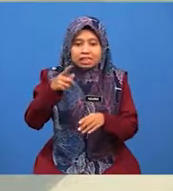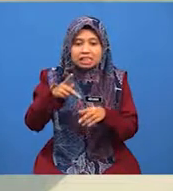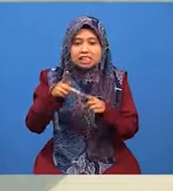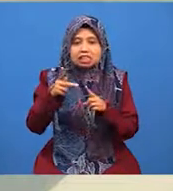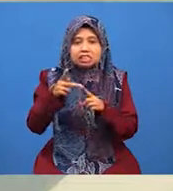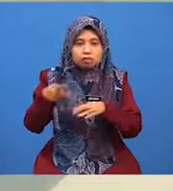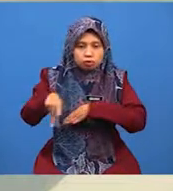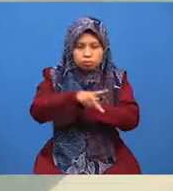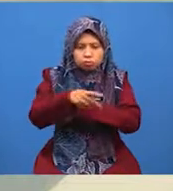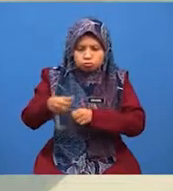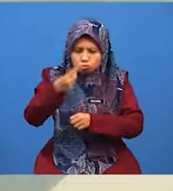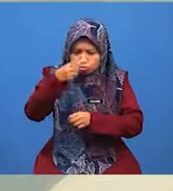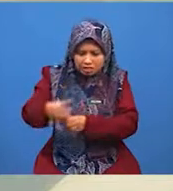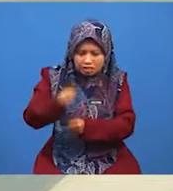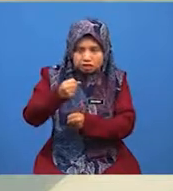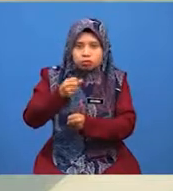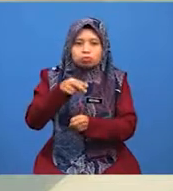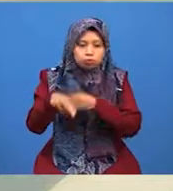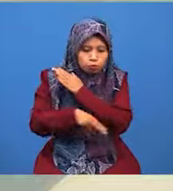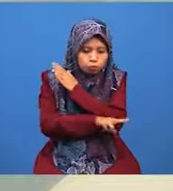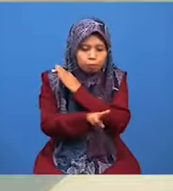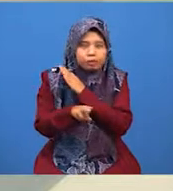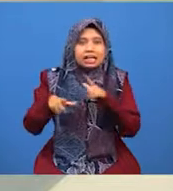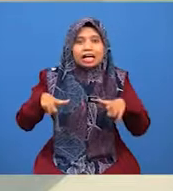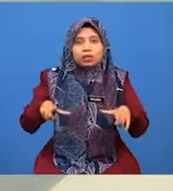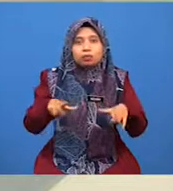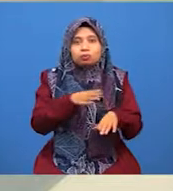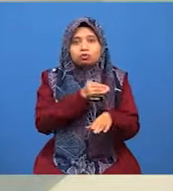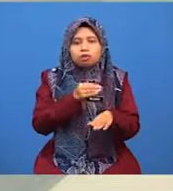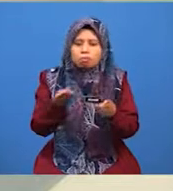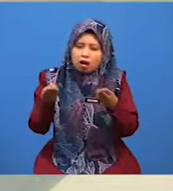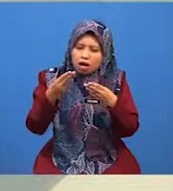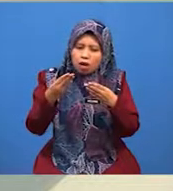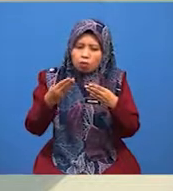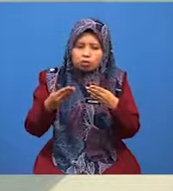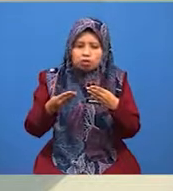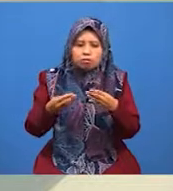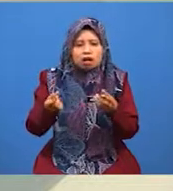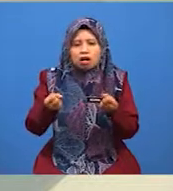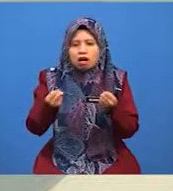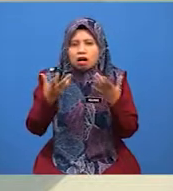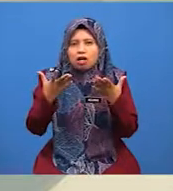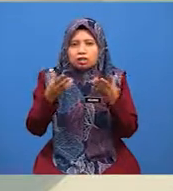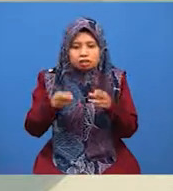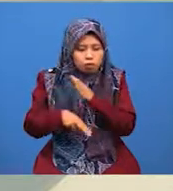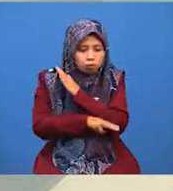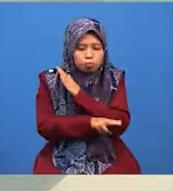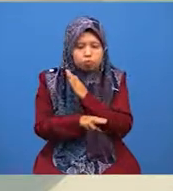untuk mencabut ubi kayu dan membawa pulang berkarung-karung ubi kayu